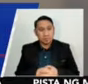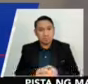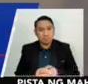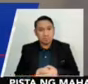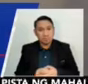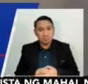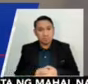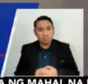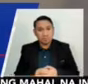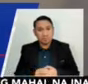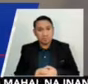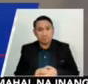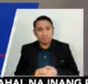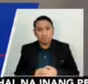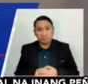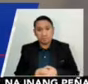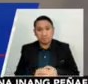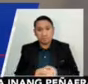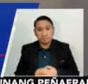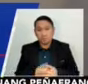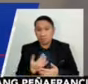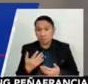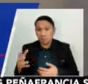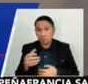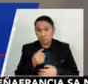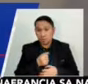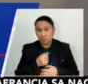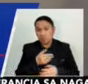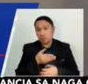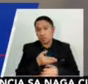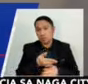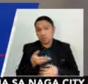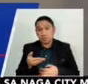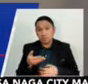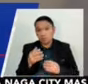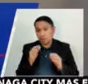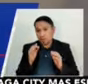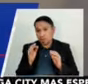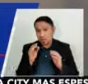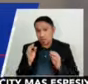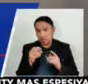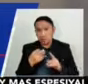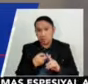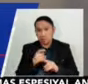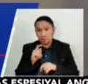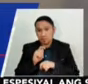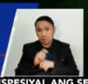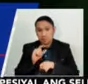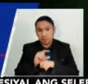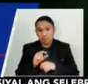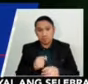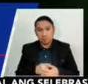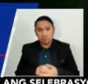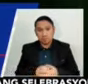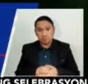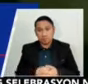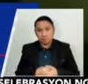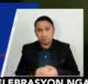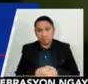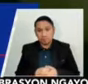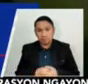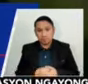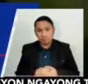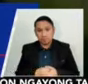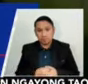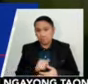pinagagalingan po ng mga nakoconfiscate po natin. Karaniwan naman po ay Tatagig po. Galing po. Walang pahayag ang mga